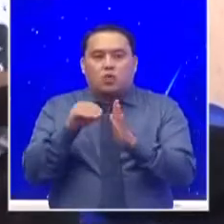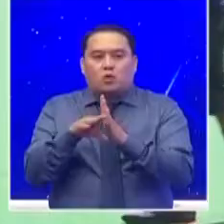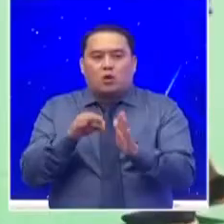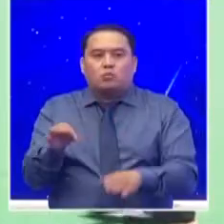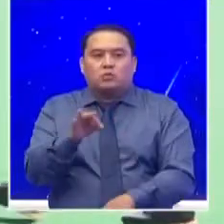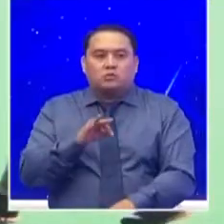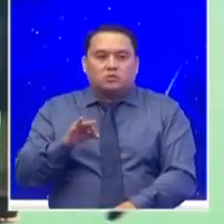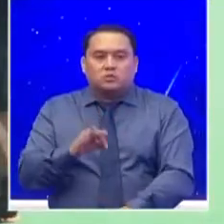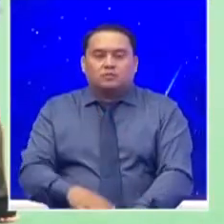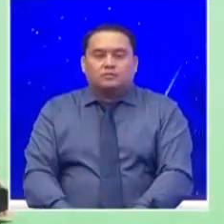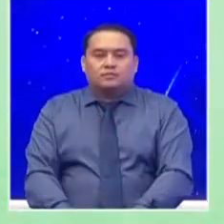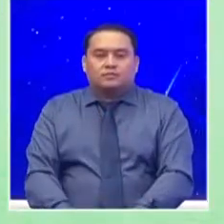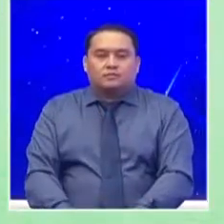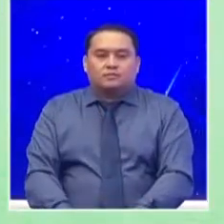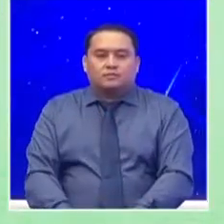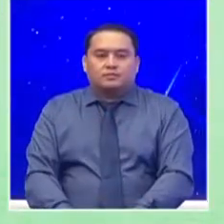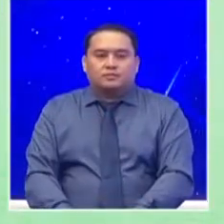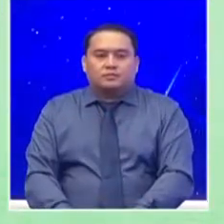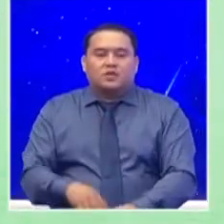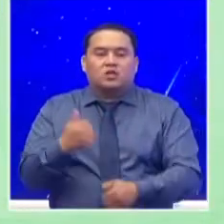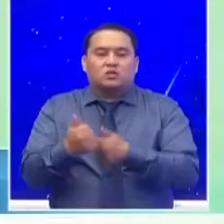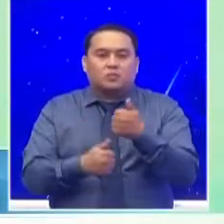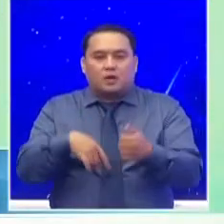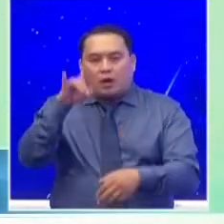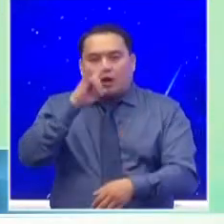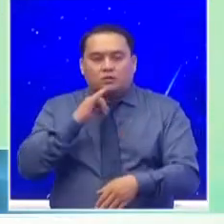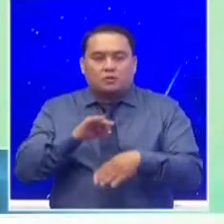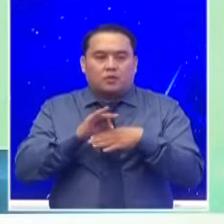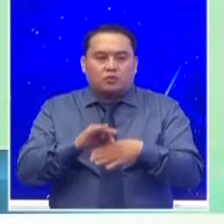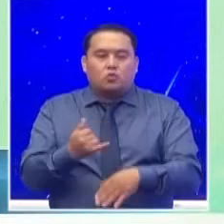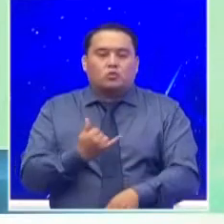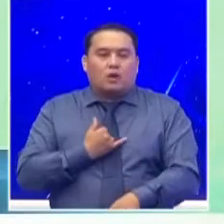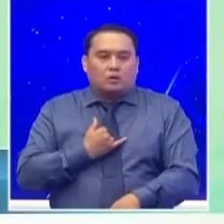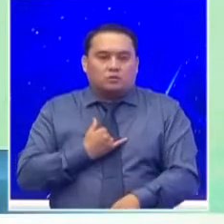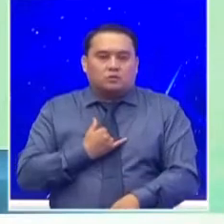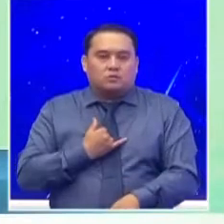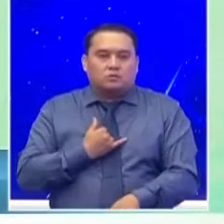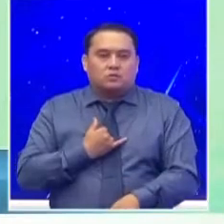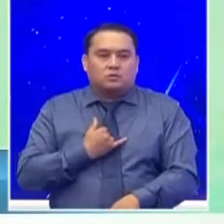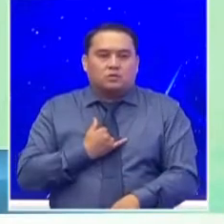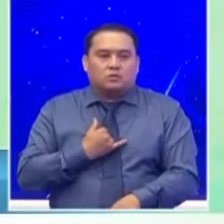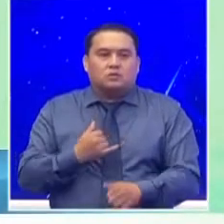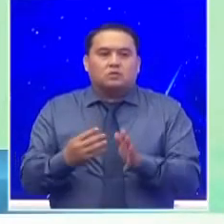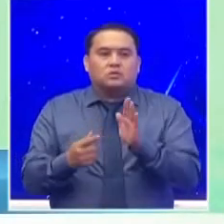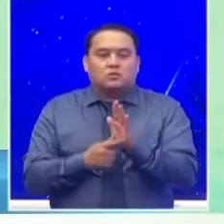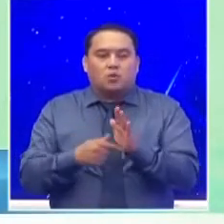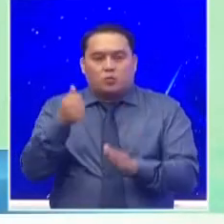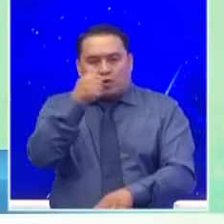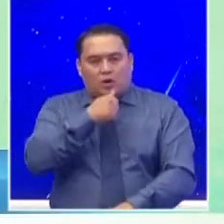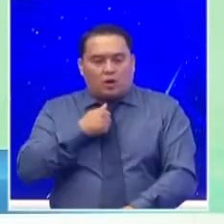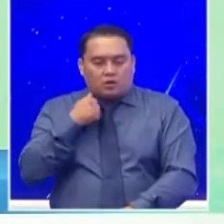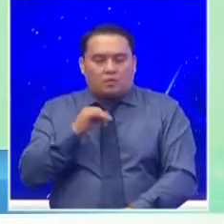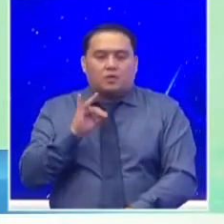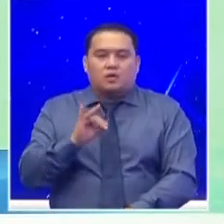области. Подготовка идет к чемпионату Казахстана, который также будет проходить у нас. По 2007 годам и младше. А